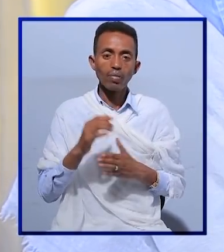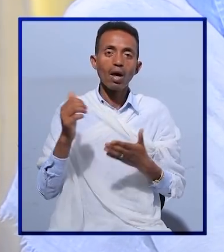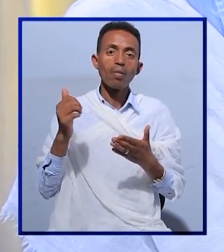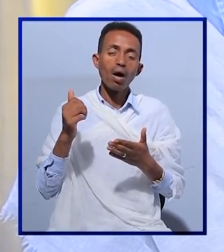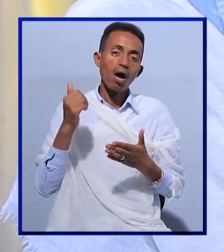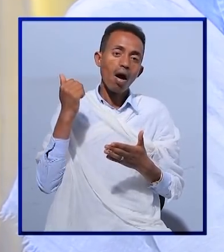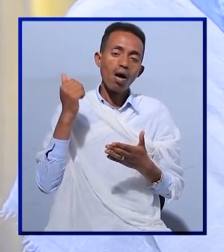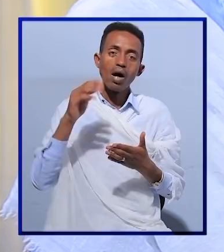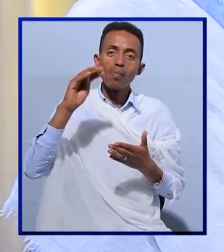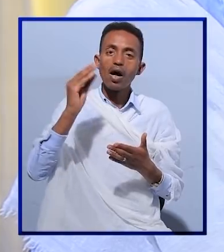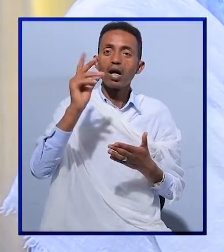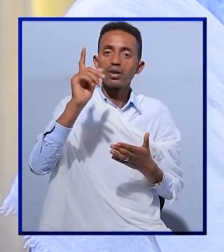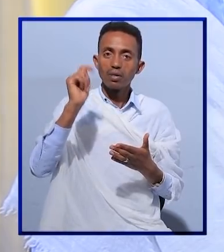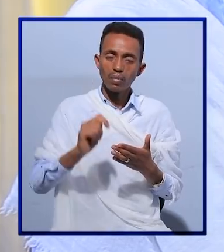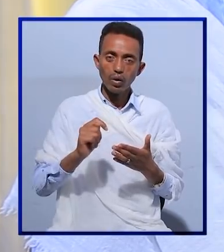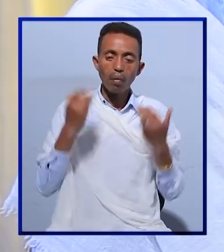የተጠቀመበት ስርዓት ነው ማተብ።